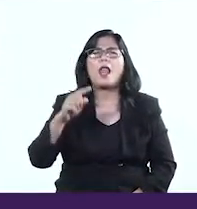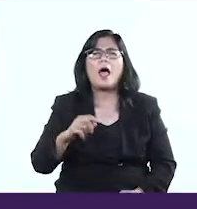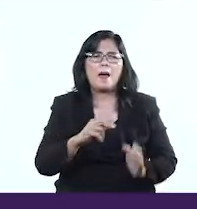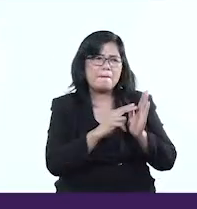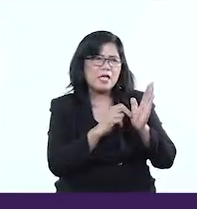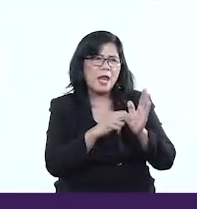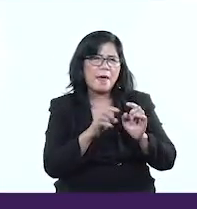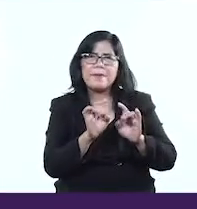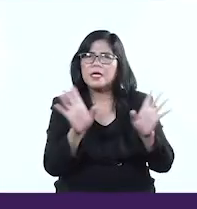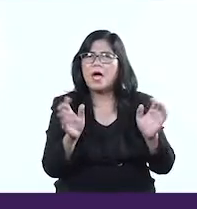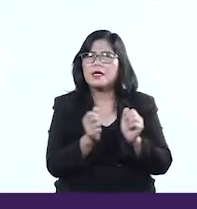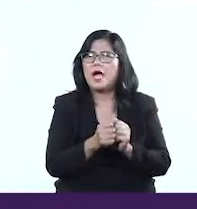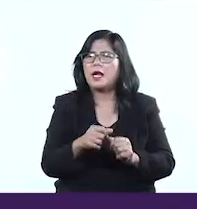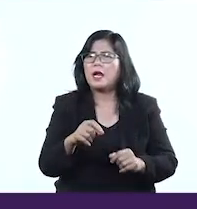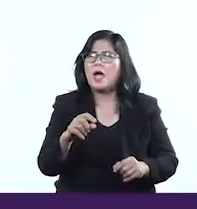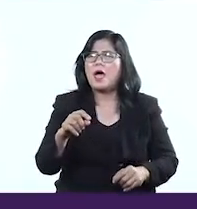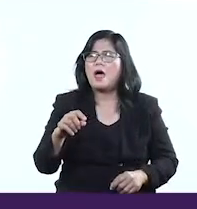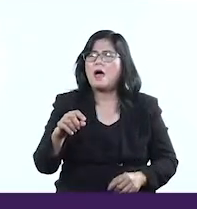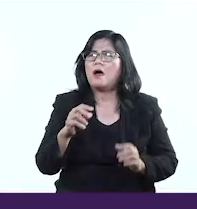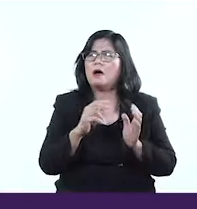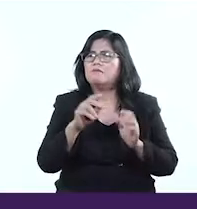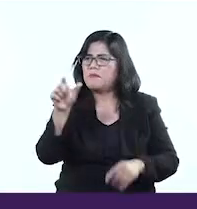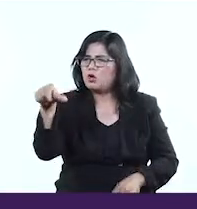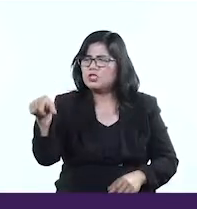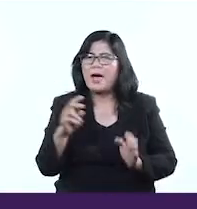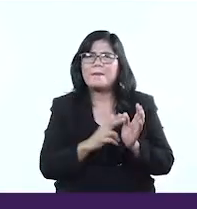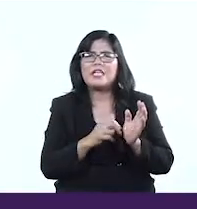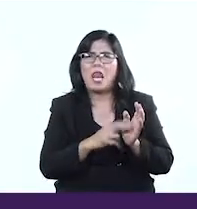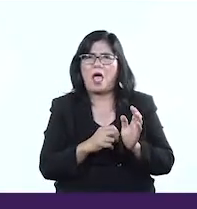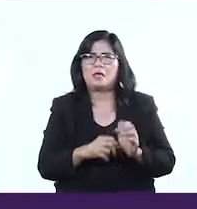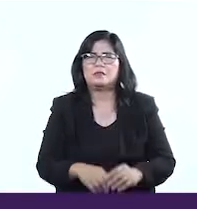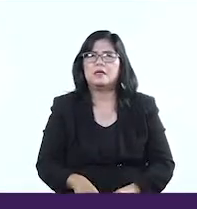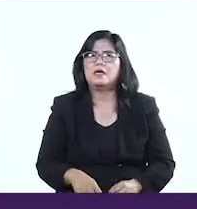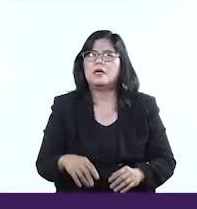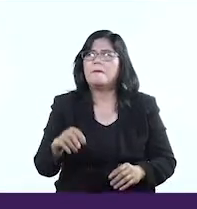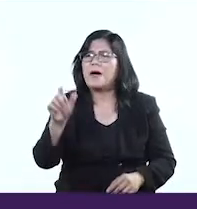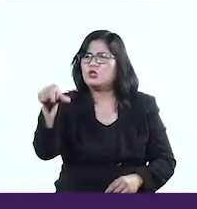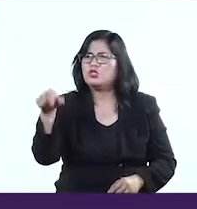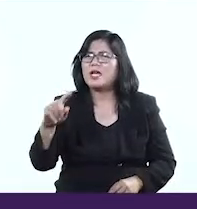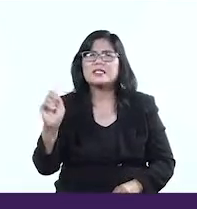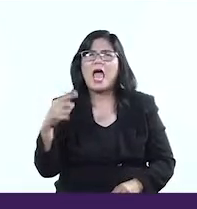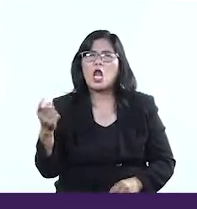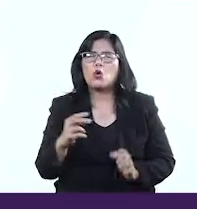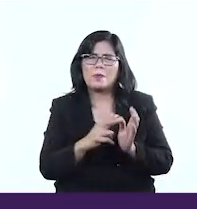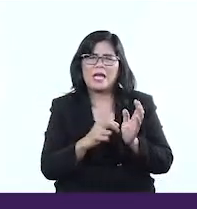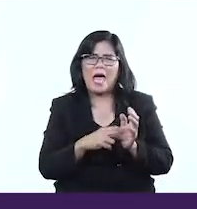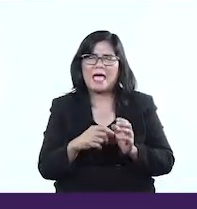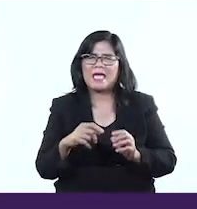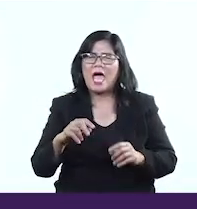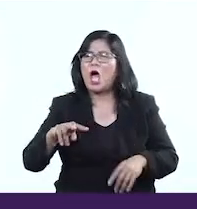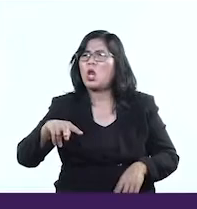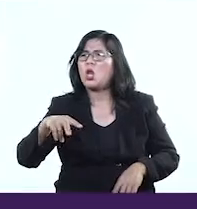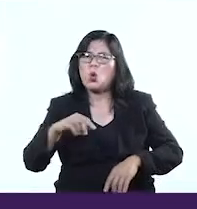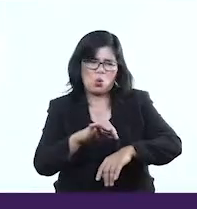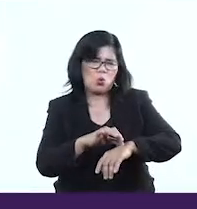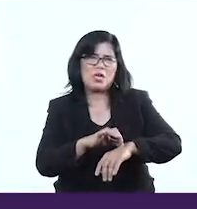manusia hai manusia menilai kulit luarnya Hai tapi Allah melihat motivasi